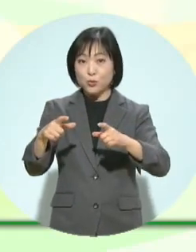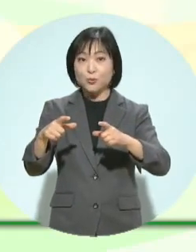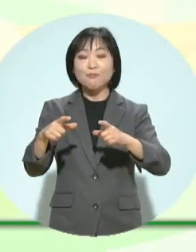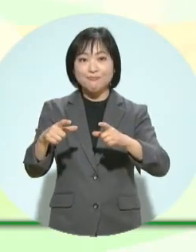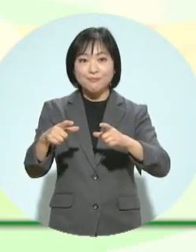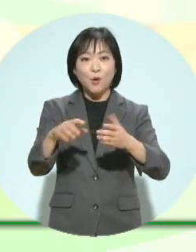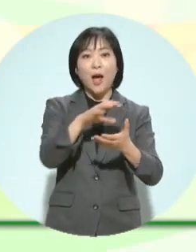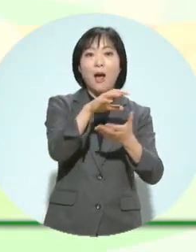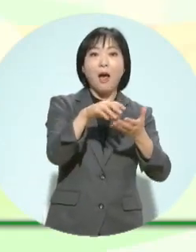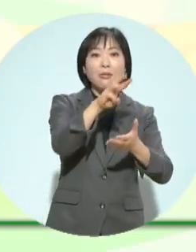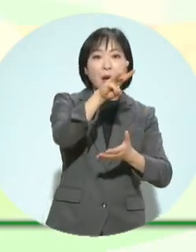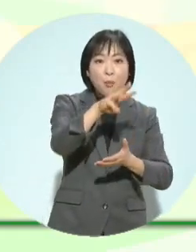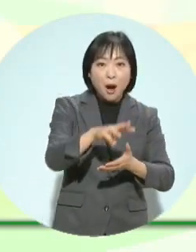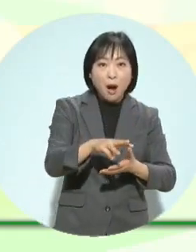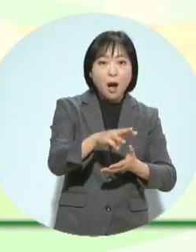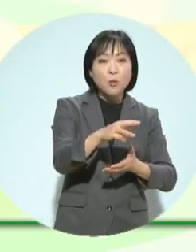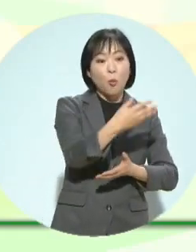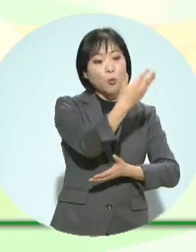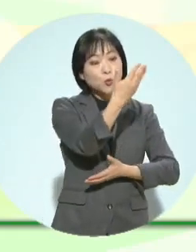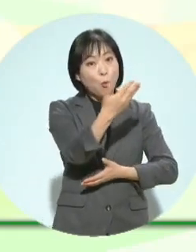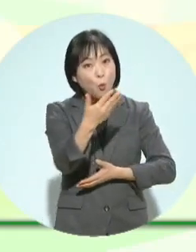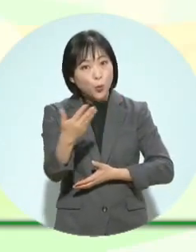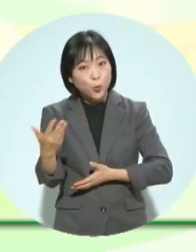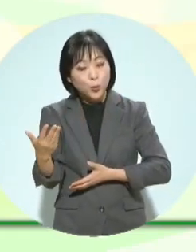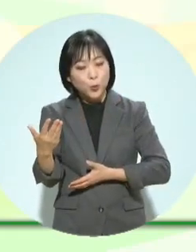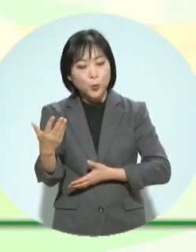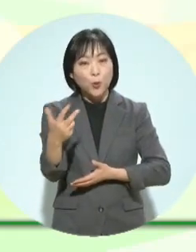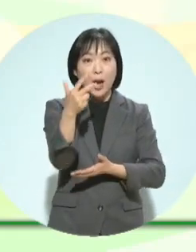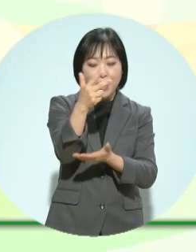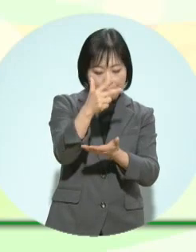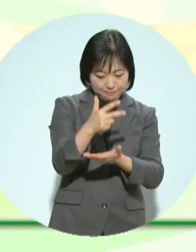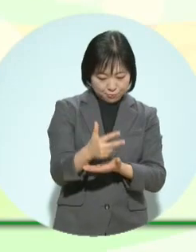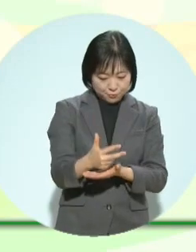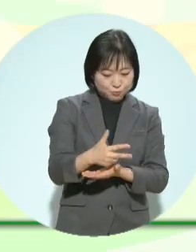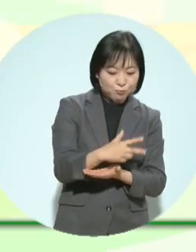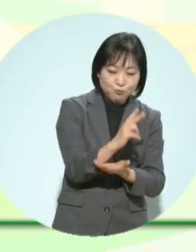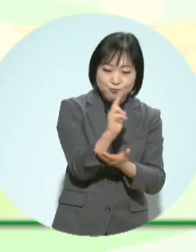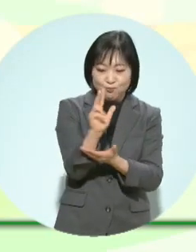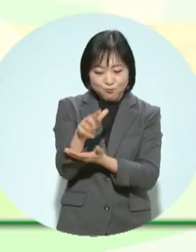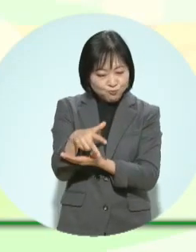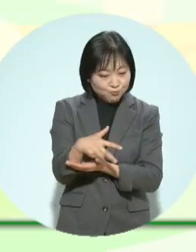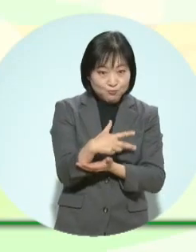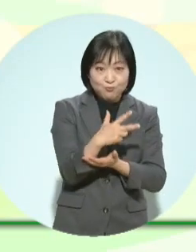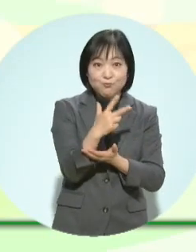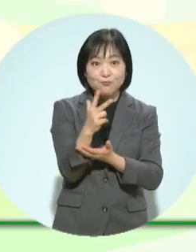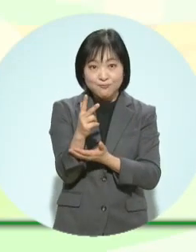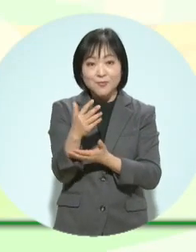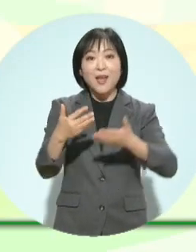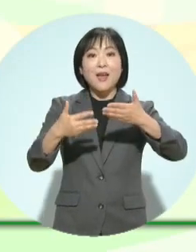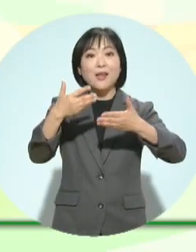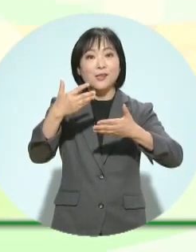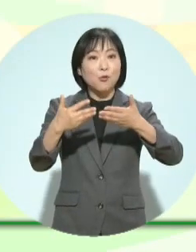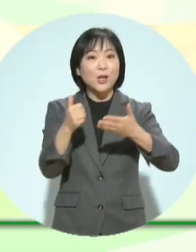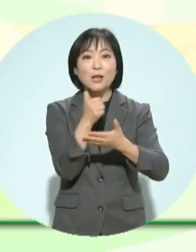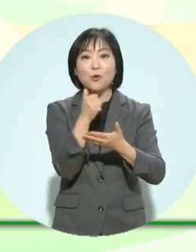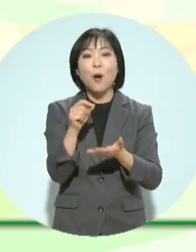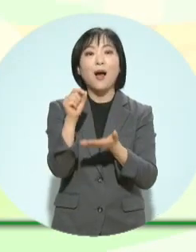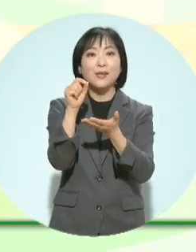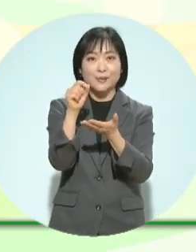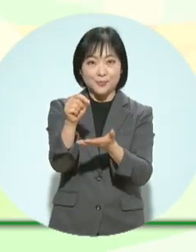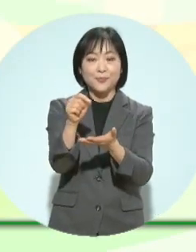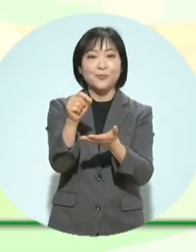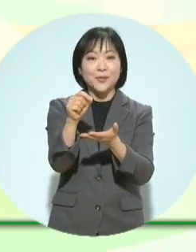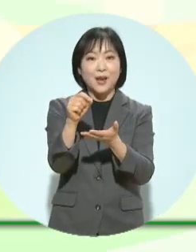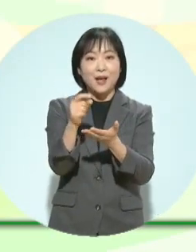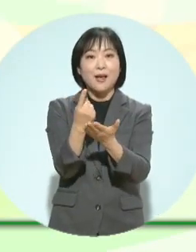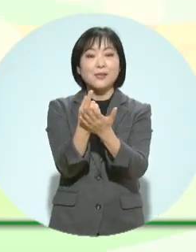多摩川の上流から下流までを360度水中カメラで撮影した映像で紹介し、